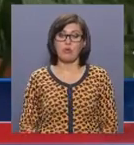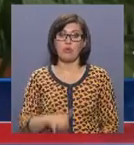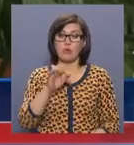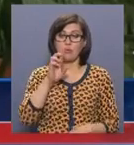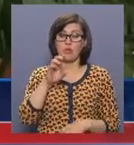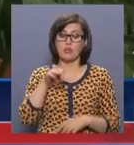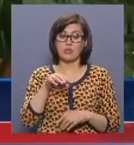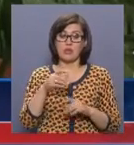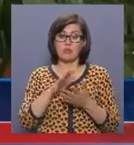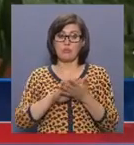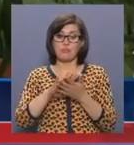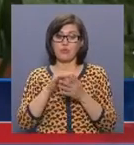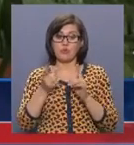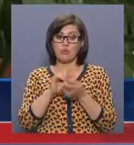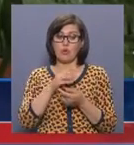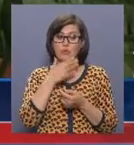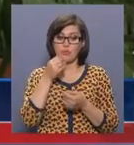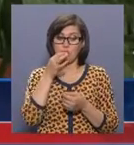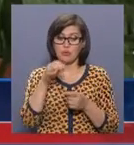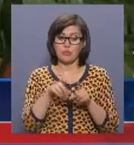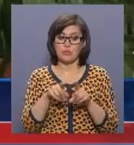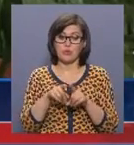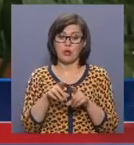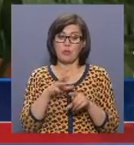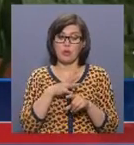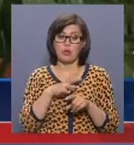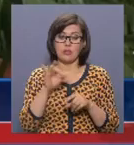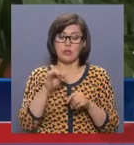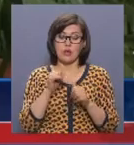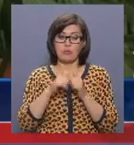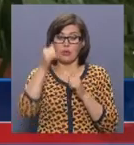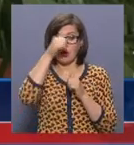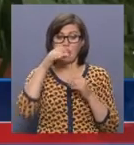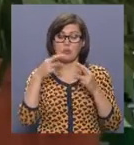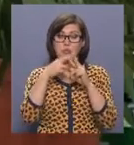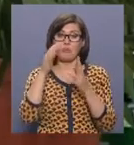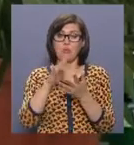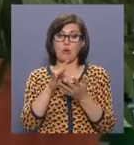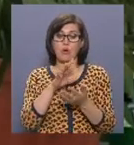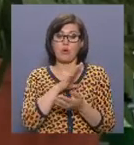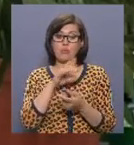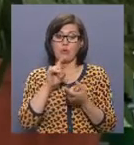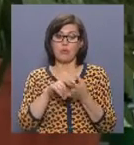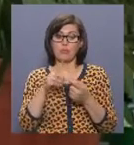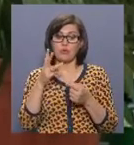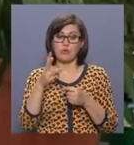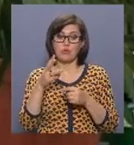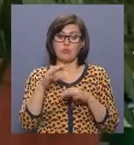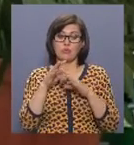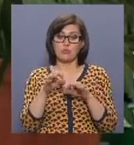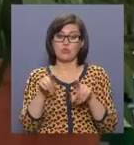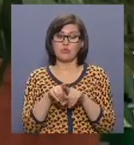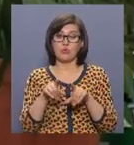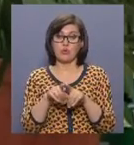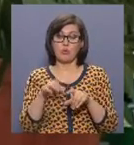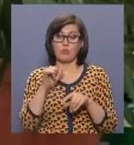биыл ешқандай өзгеріс жоқ, айтарлықтай. Жылдағыда енді Астана қаласы бойынша бізде үш өткізу пункттер